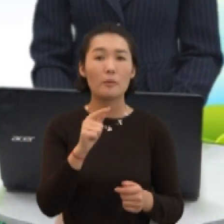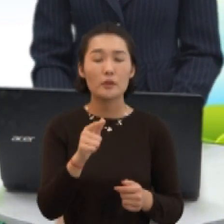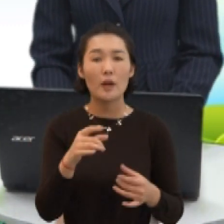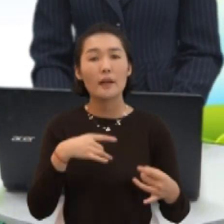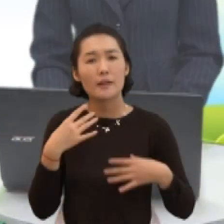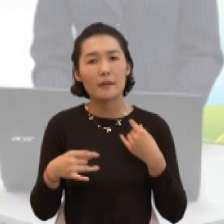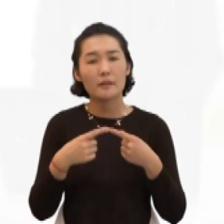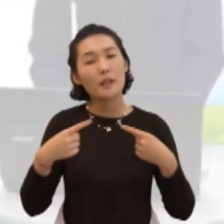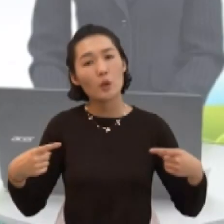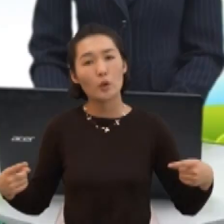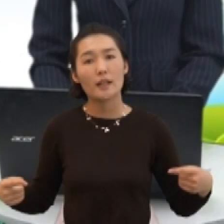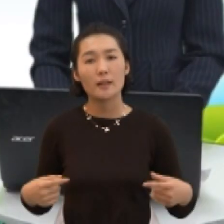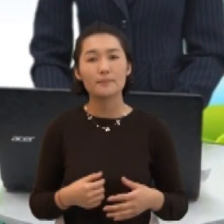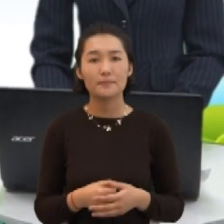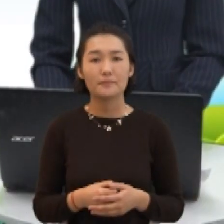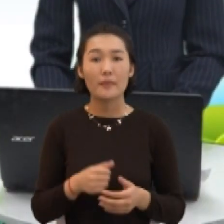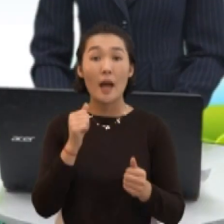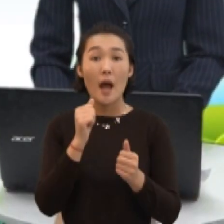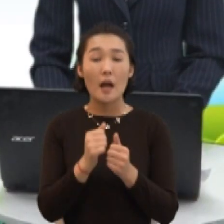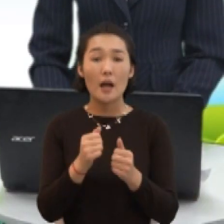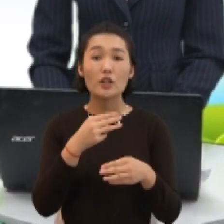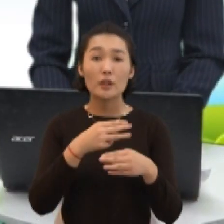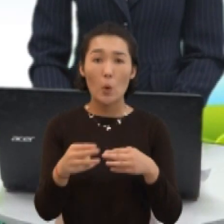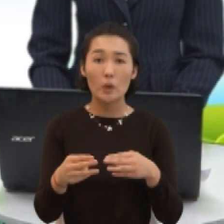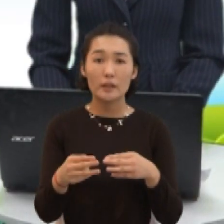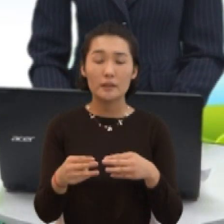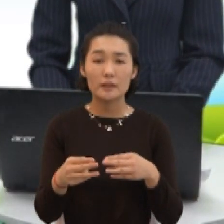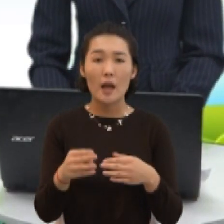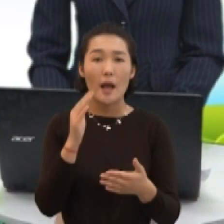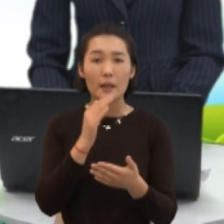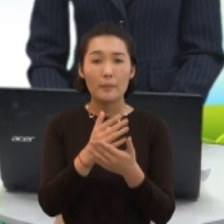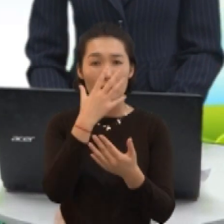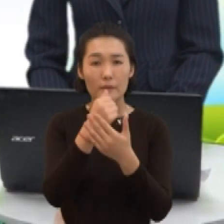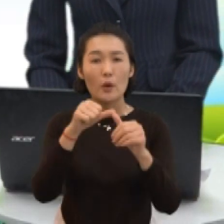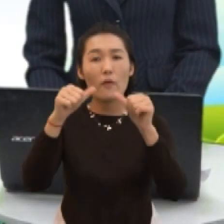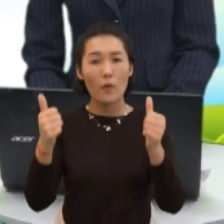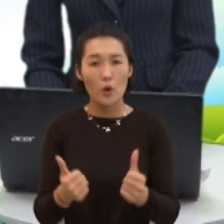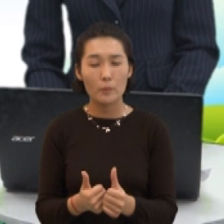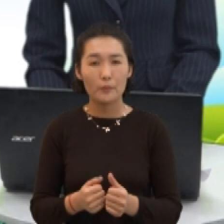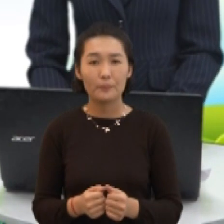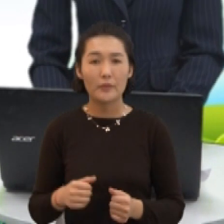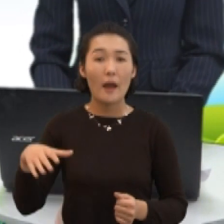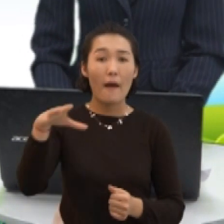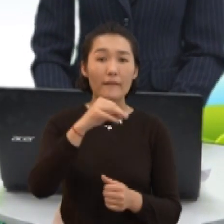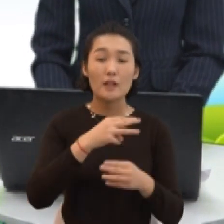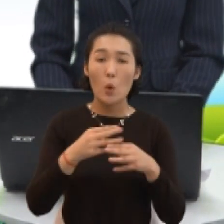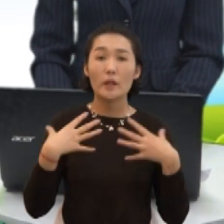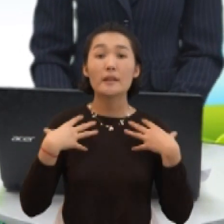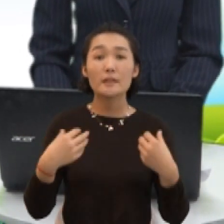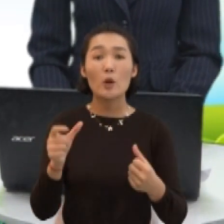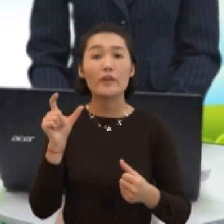и другое. Каждый орган имеет свою форму и строение. Все органы здорового